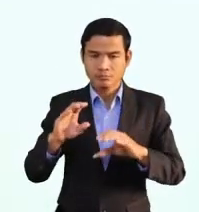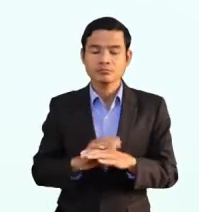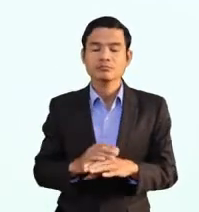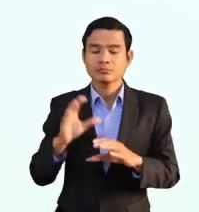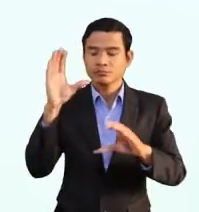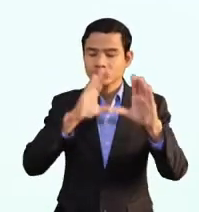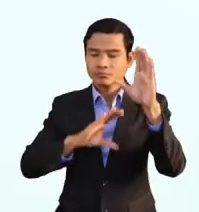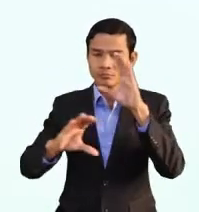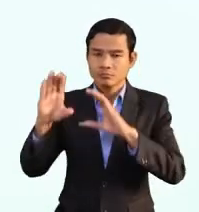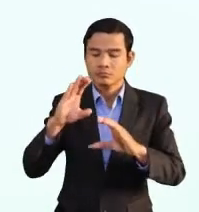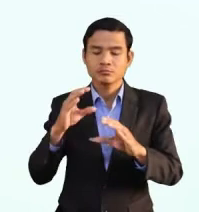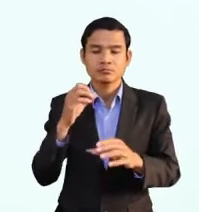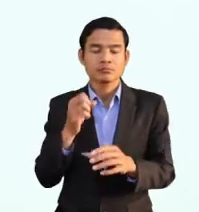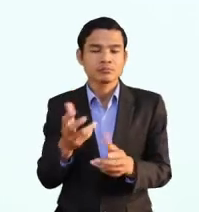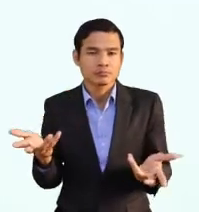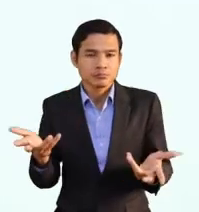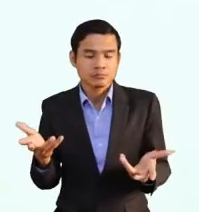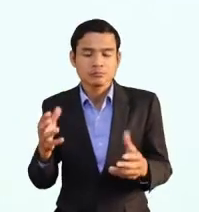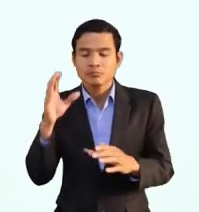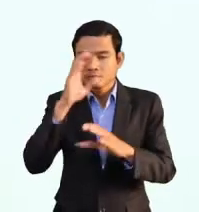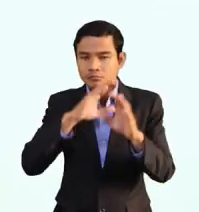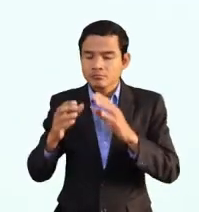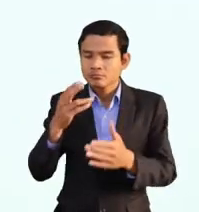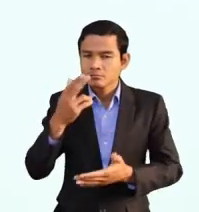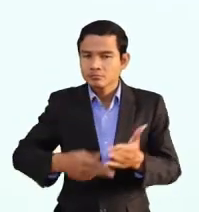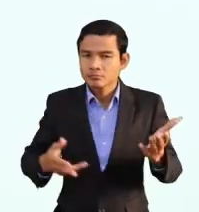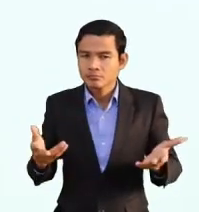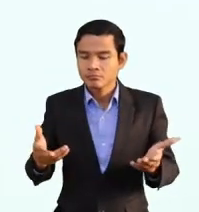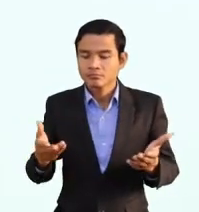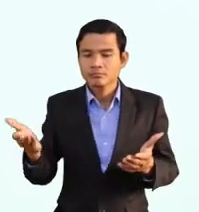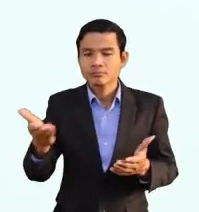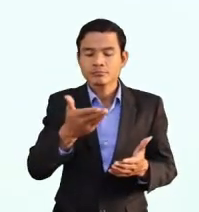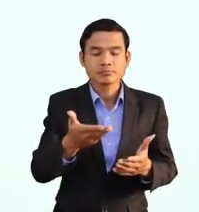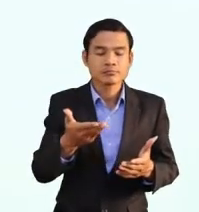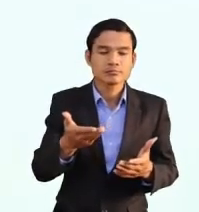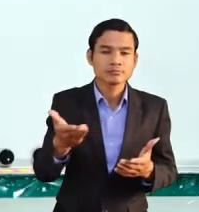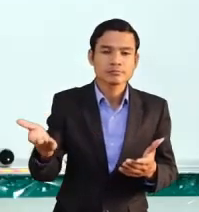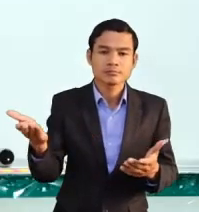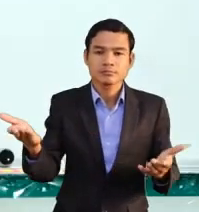cha hành chân dân rộp thầm mạch đại con mớ con chơi mớ rộp thầm mạch ạ